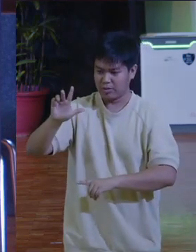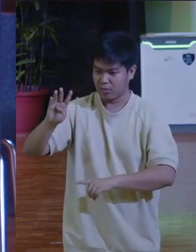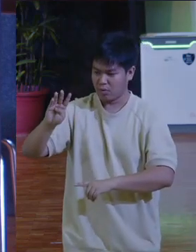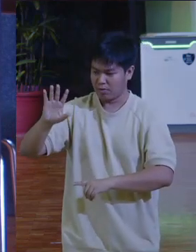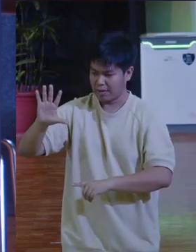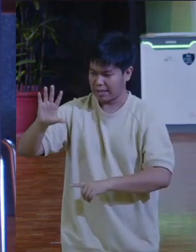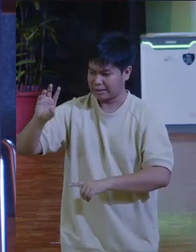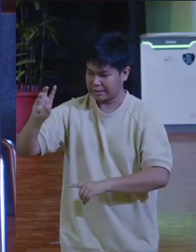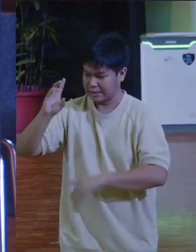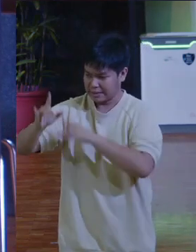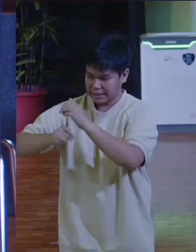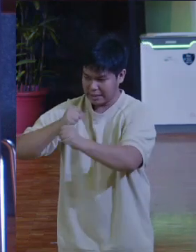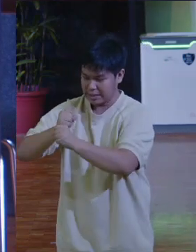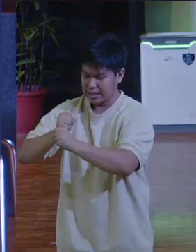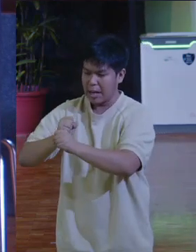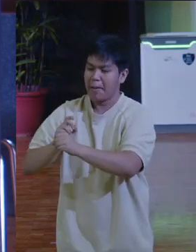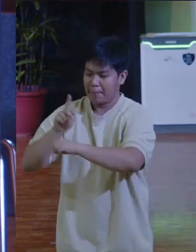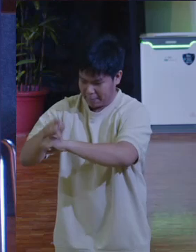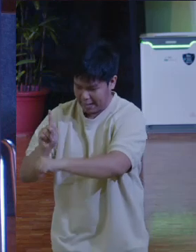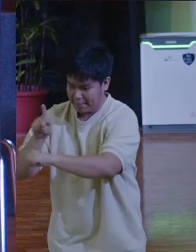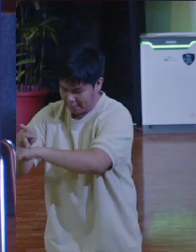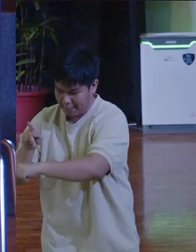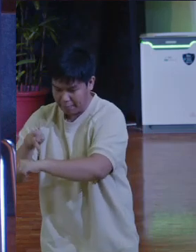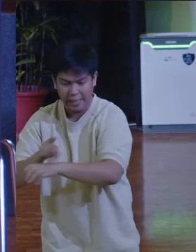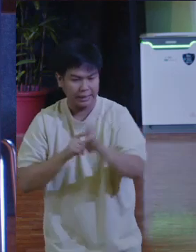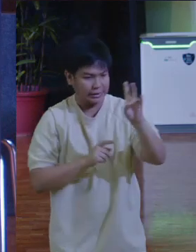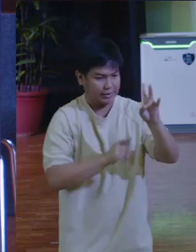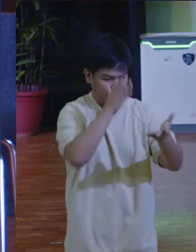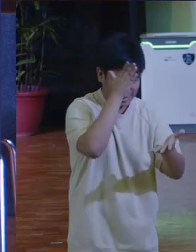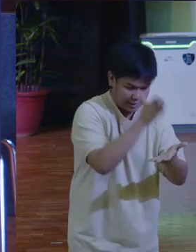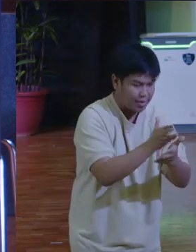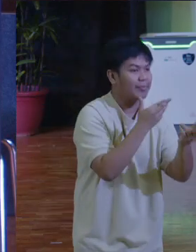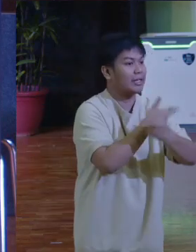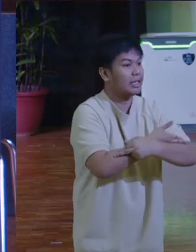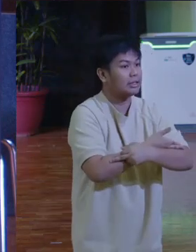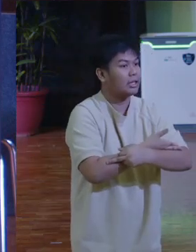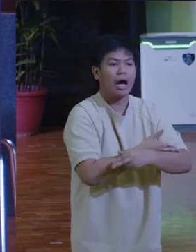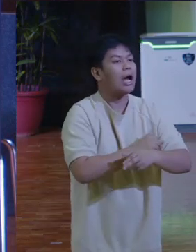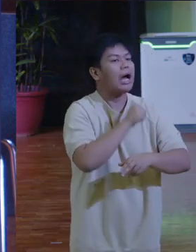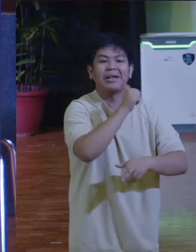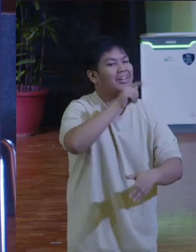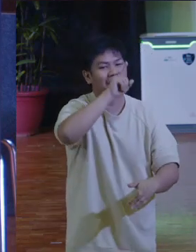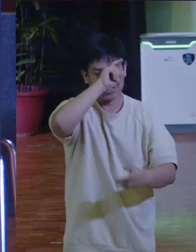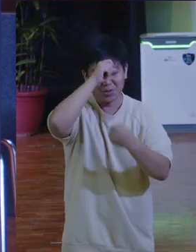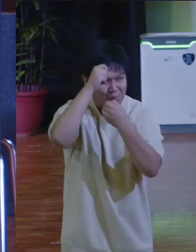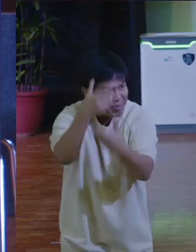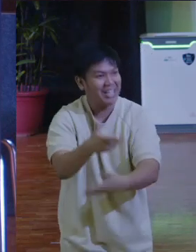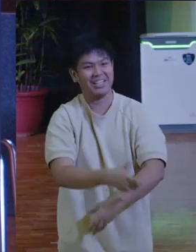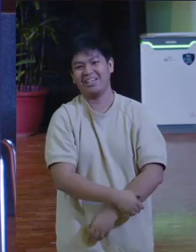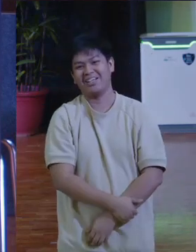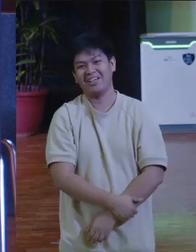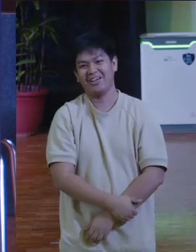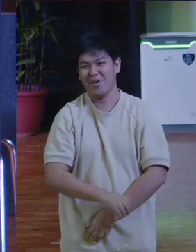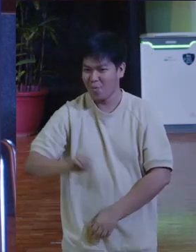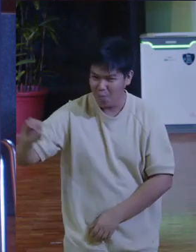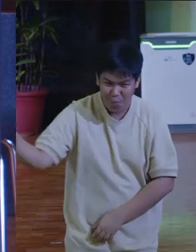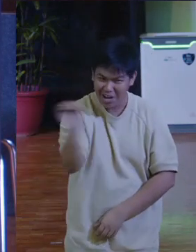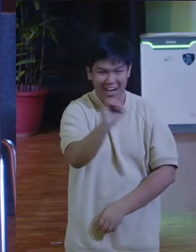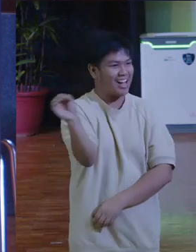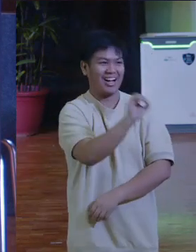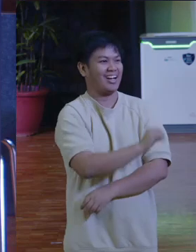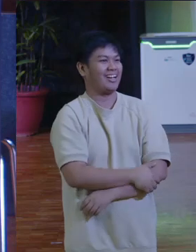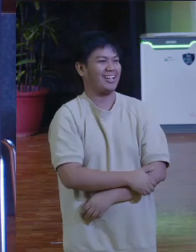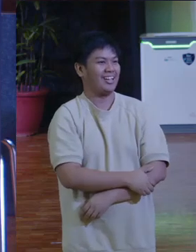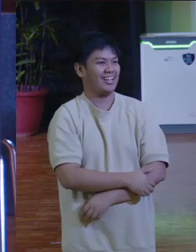alam na 490 years? Ito, i-explain ko sa inyo yung math, no? Ang sabi kasi ng 2 Chronicles